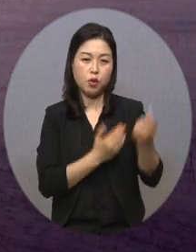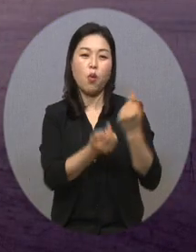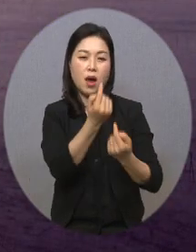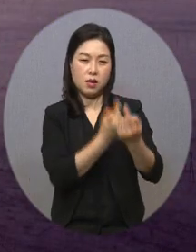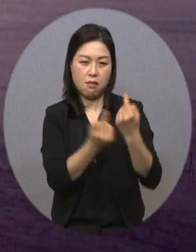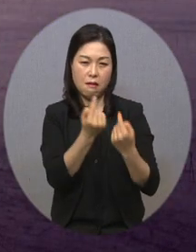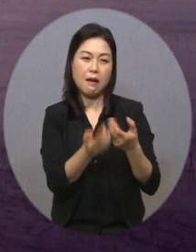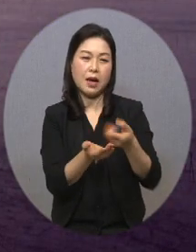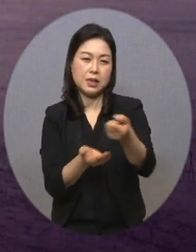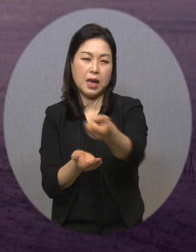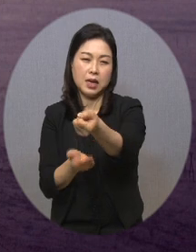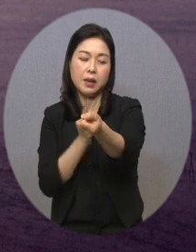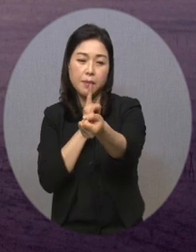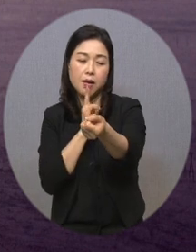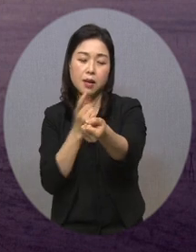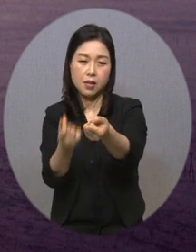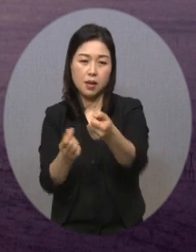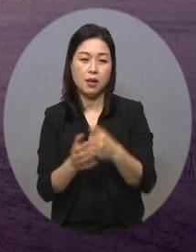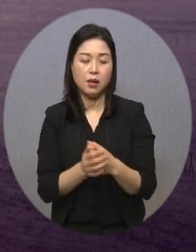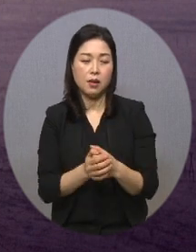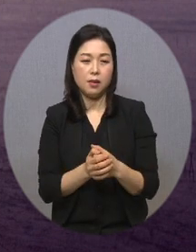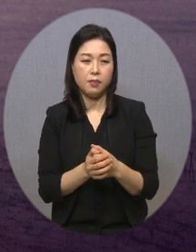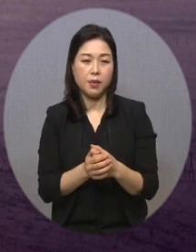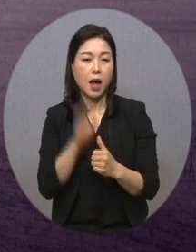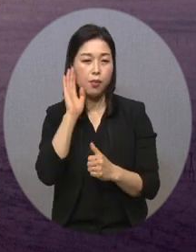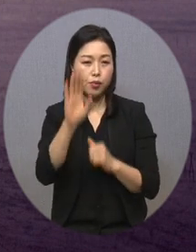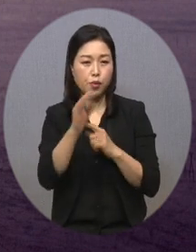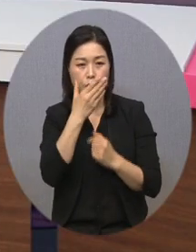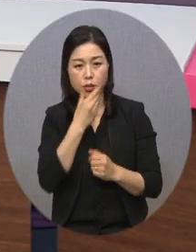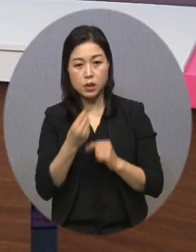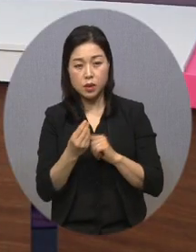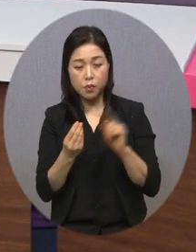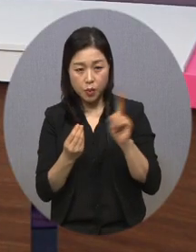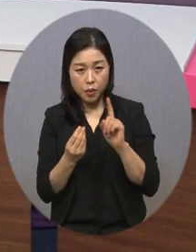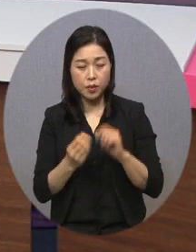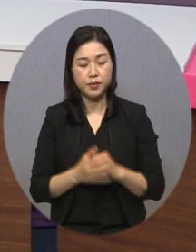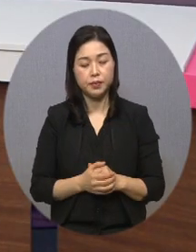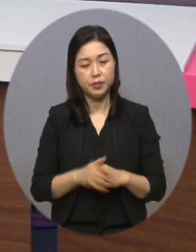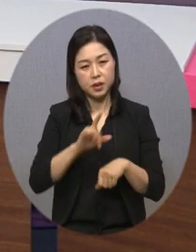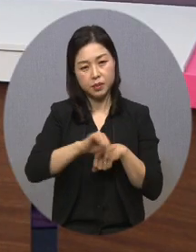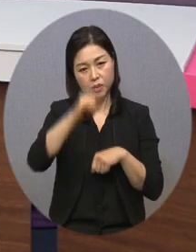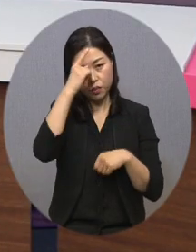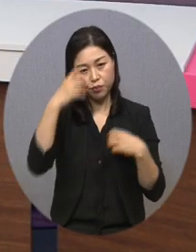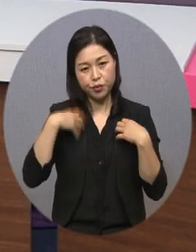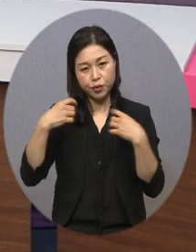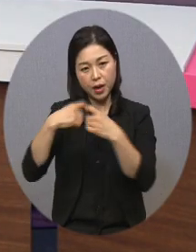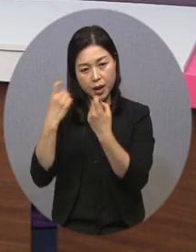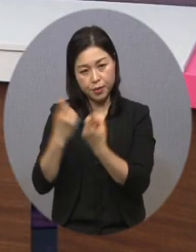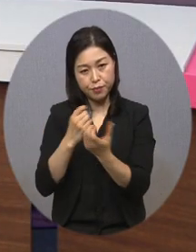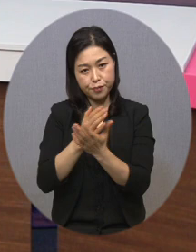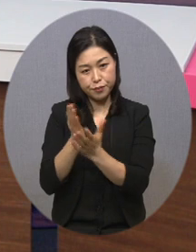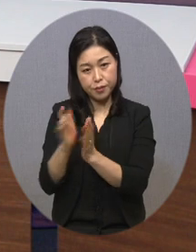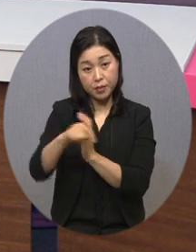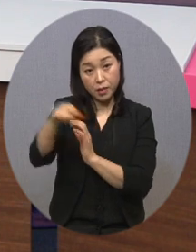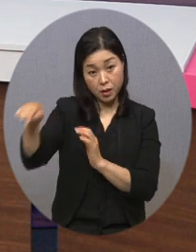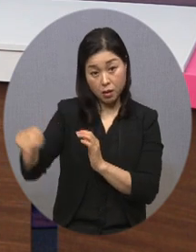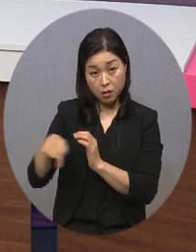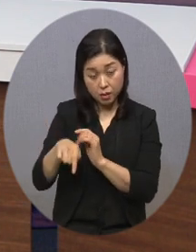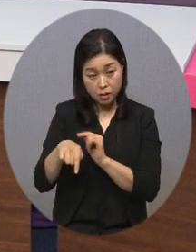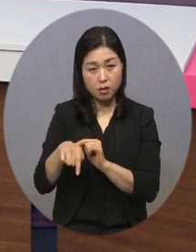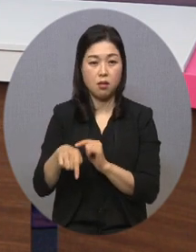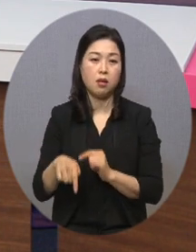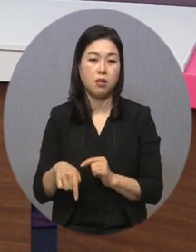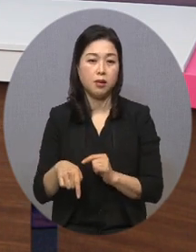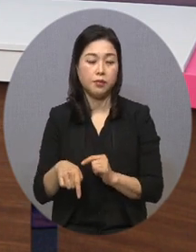측면이 있지 않았습니까? 그런 반면에 앞으로 복지는 우리 지방정부나 민간 영역에서